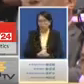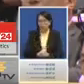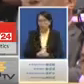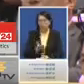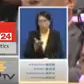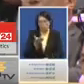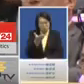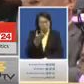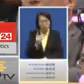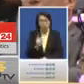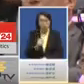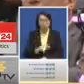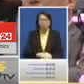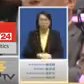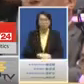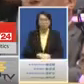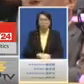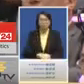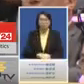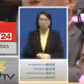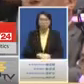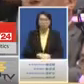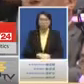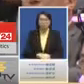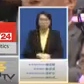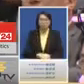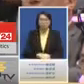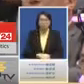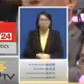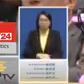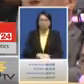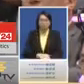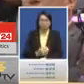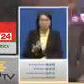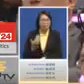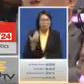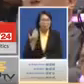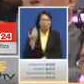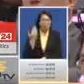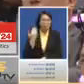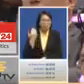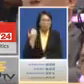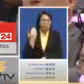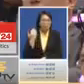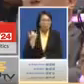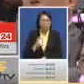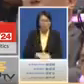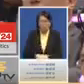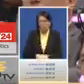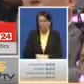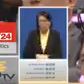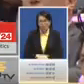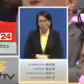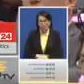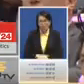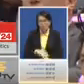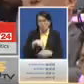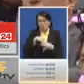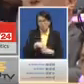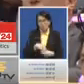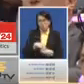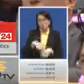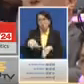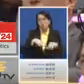ครับอะไรก็แล้วแต่ครับเมื่อวานที่ไม่นานนี่ไปอยู่ในรีสอร์ท